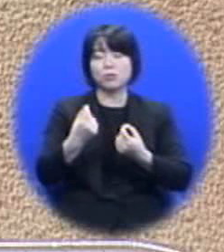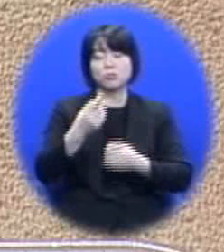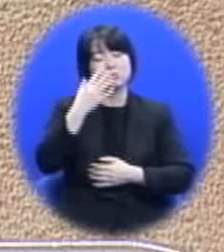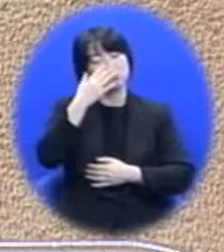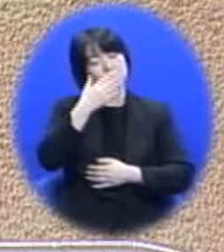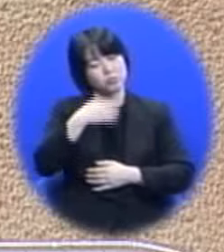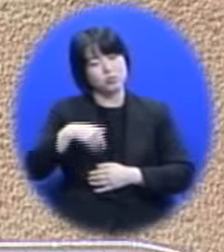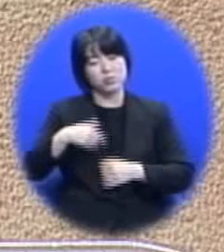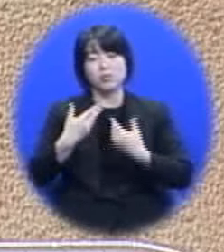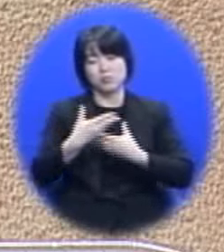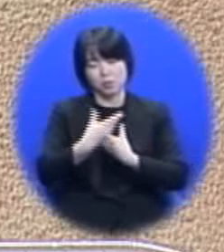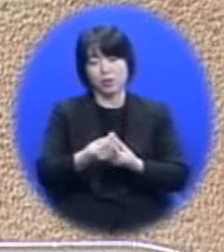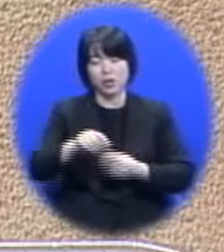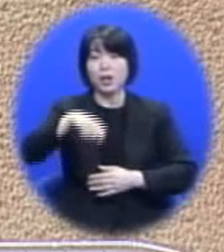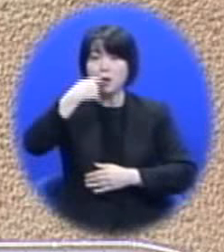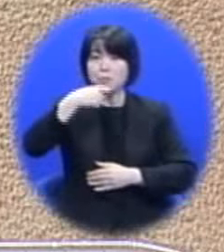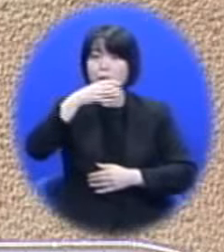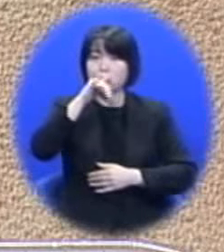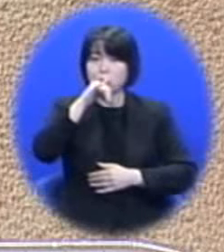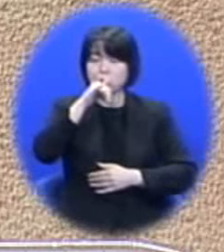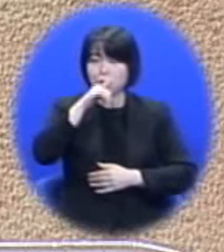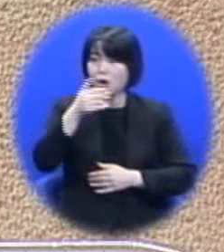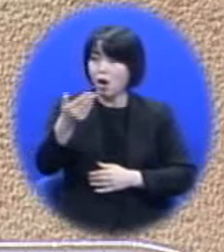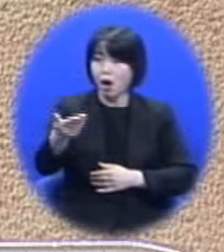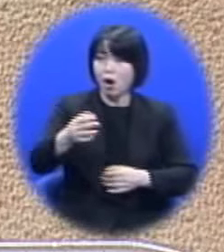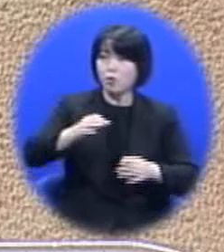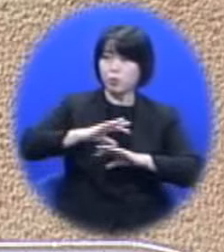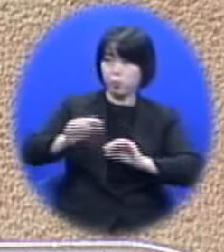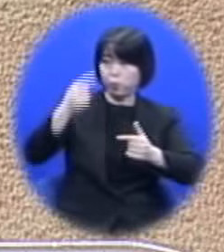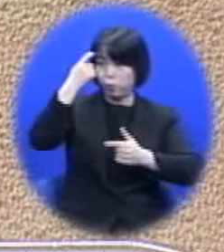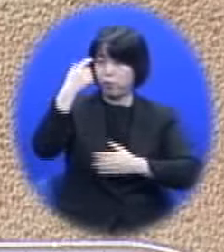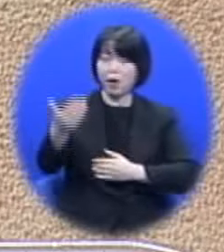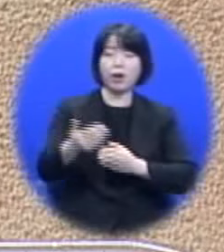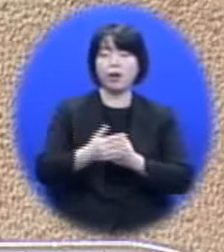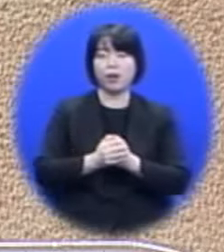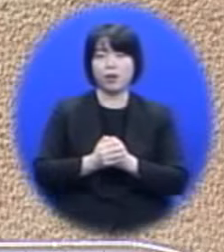겁니다. 아니, 당신은 놀라지도 않느냐?